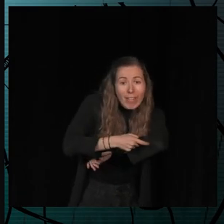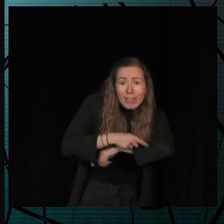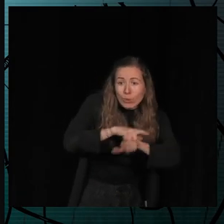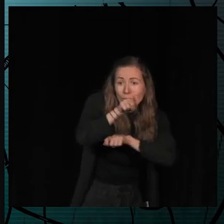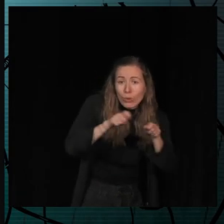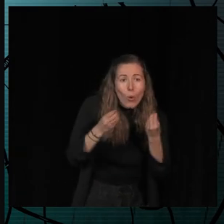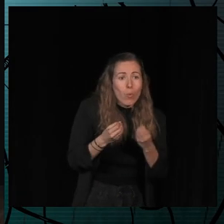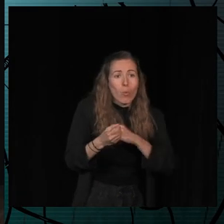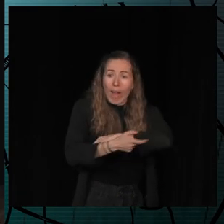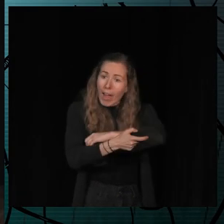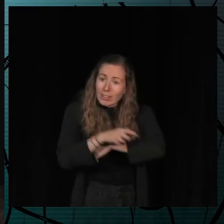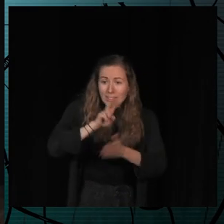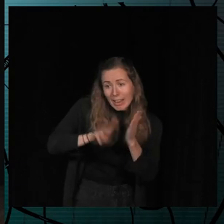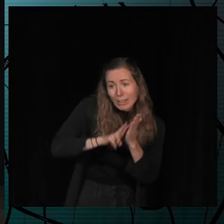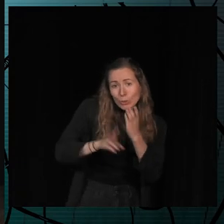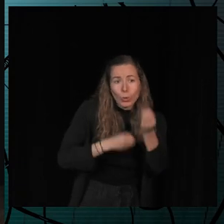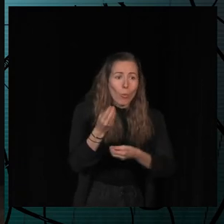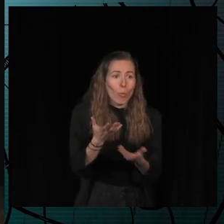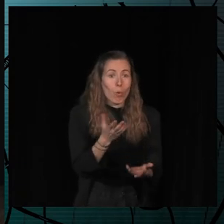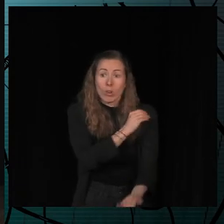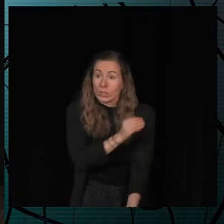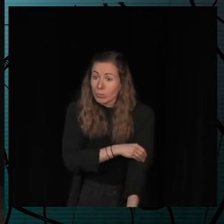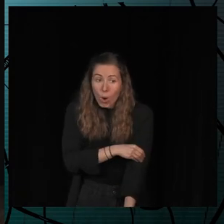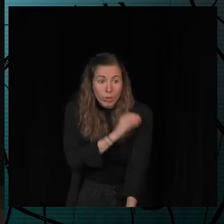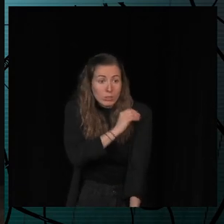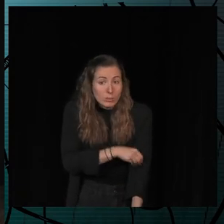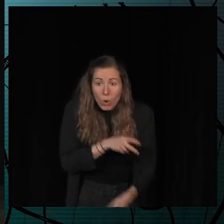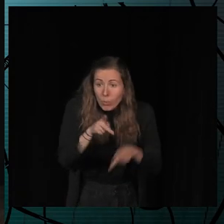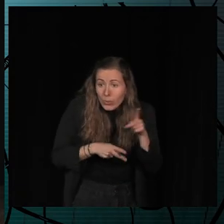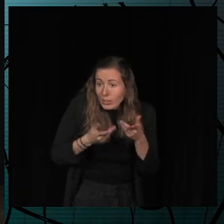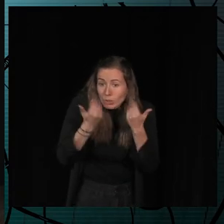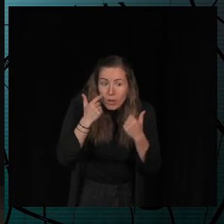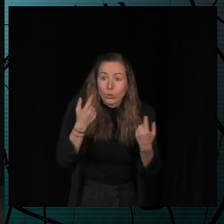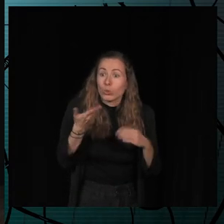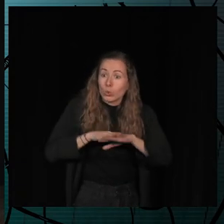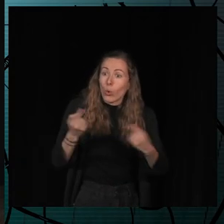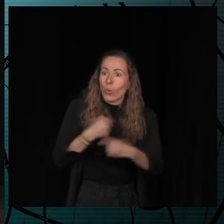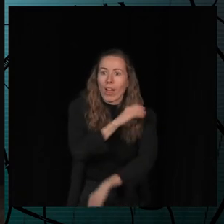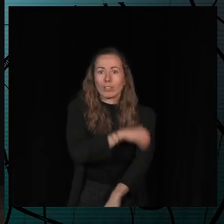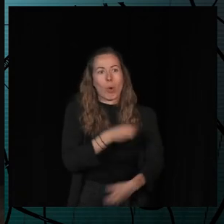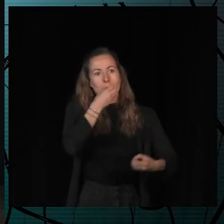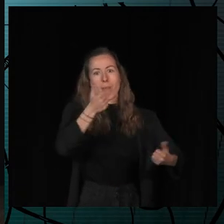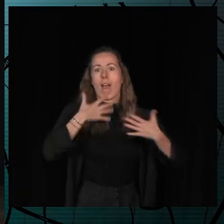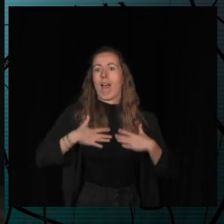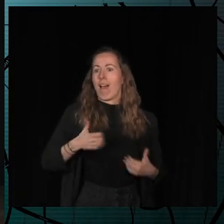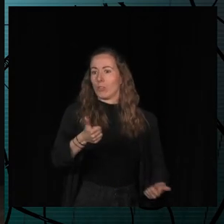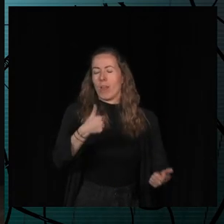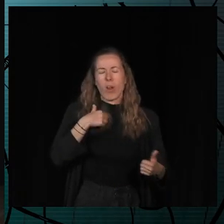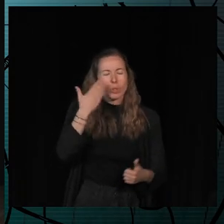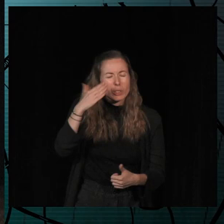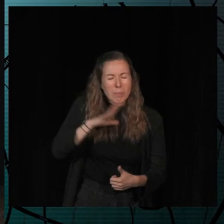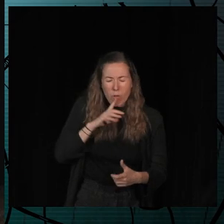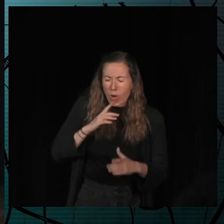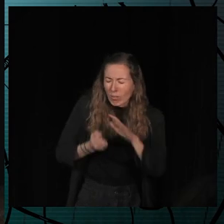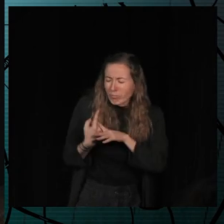lecture enfin mais le et le sport en l'occurrence mais au contraire le sport etadic sport c'est bien alors je sais que maintenant il y a un trouble oui